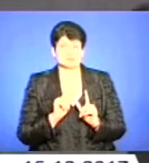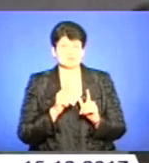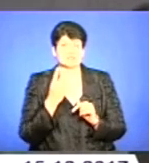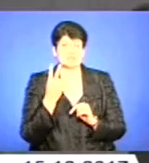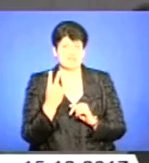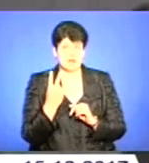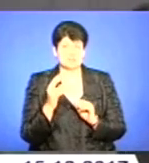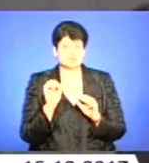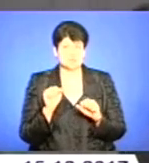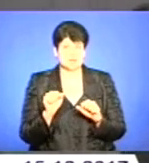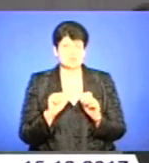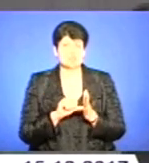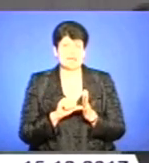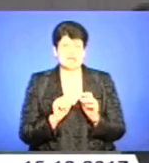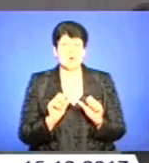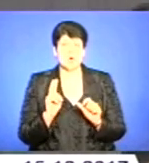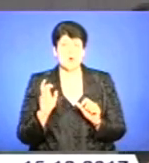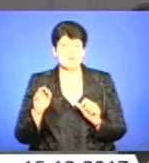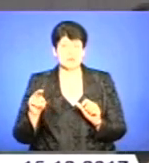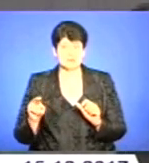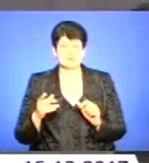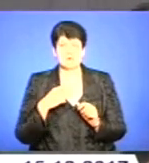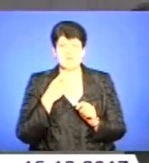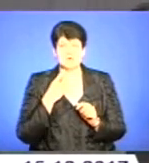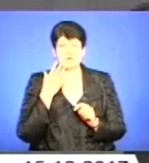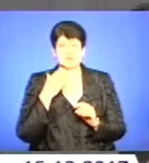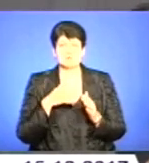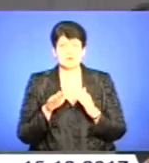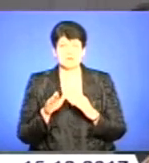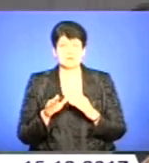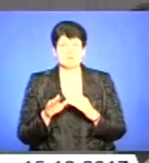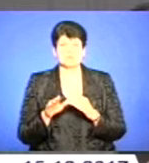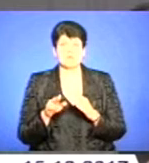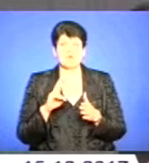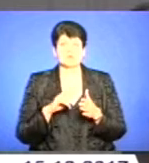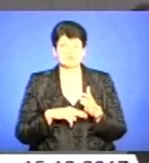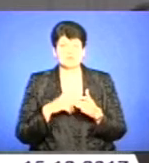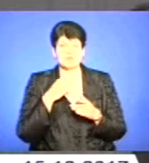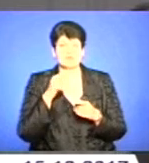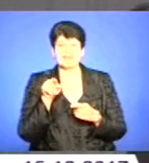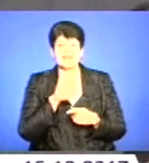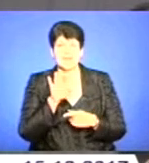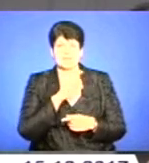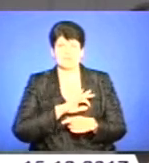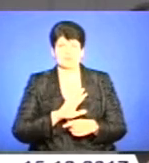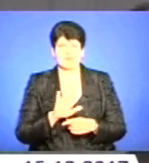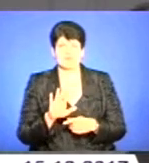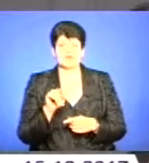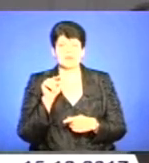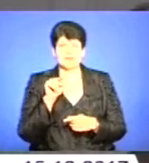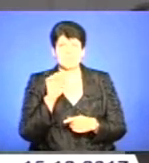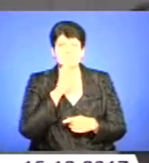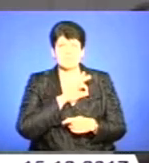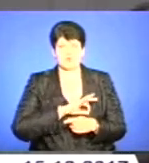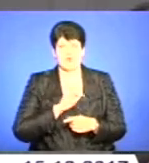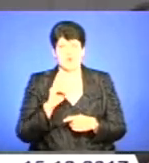потенційних члени кооперативу, які кажуть, коли вони приходять в податковий, їм кажуть, що ти не прибутковий, а ти прибутковий